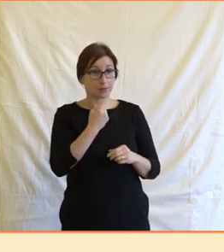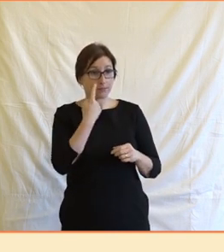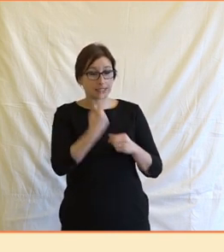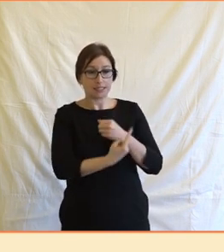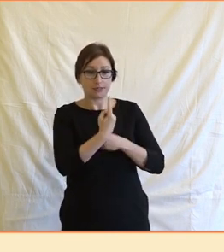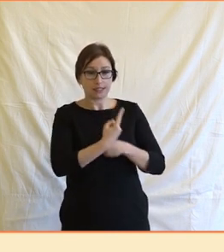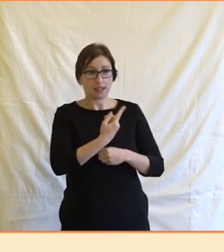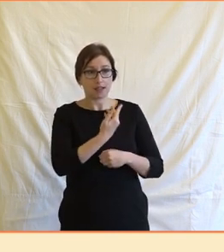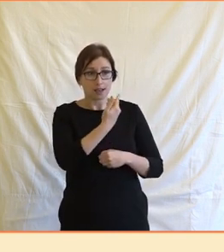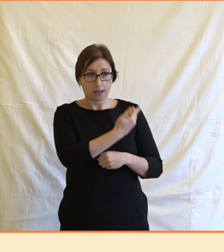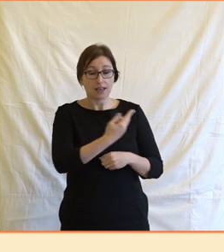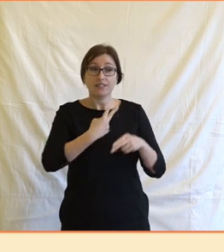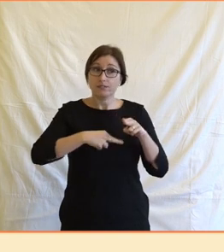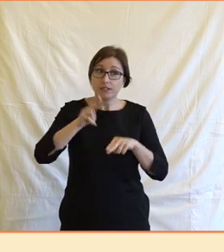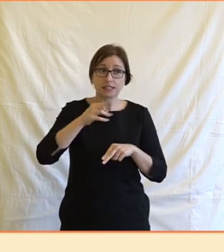podstatě většina